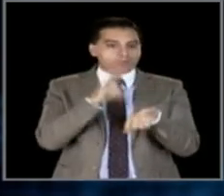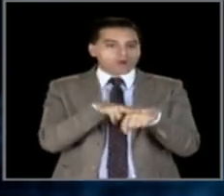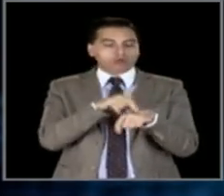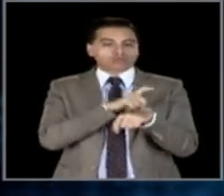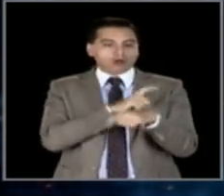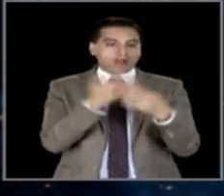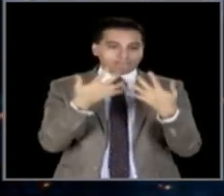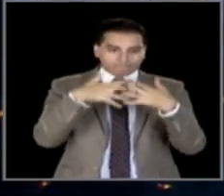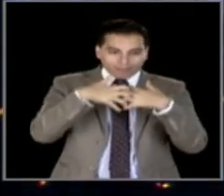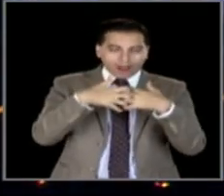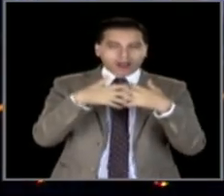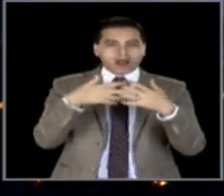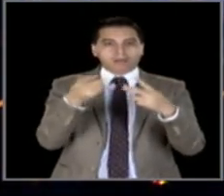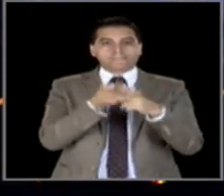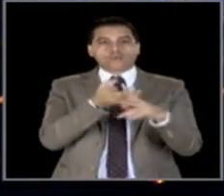الطالب بالمجتمع.